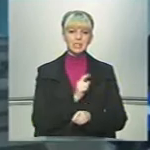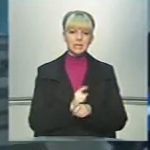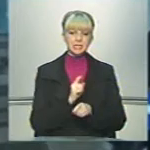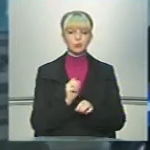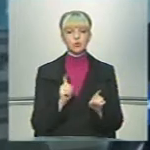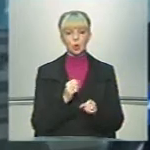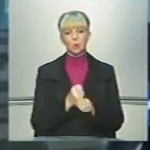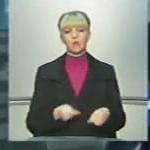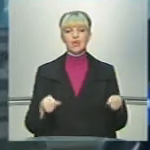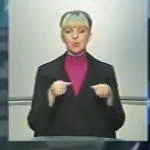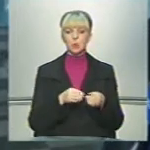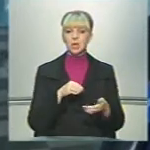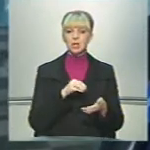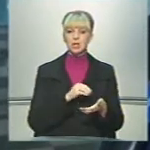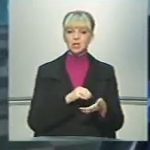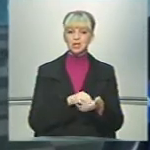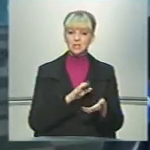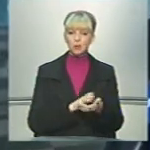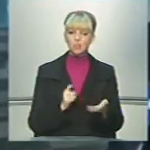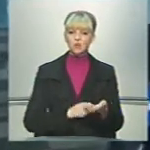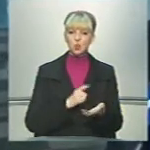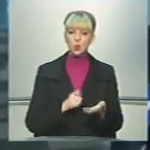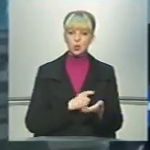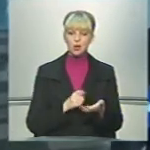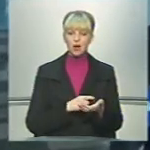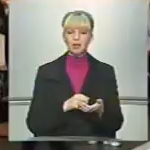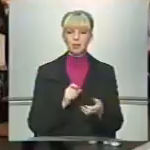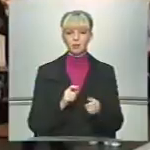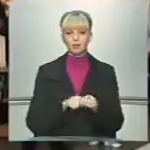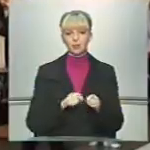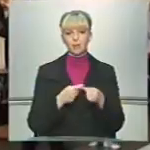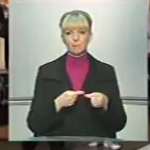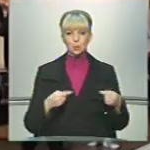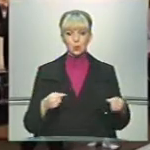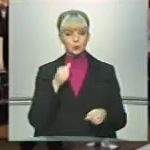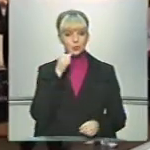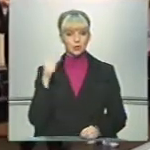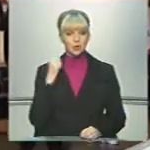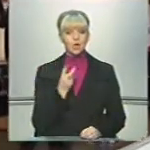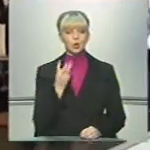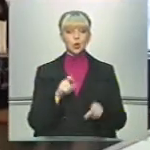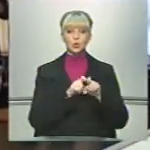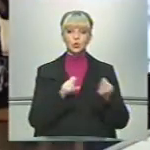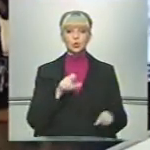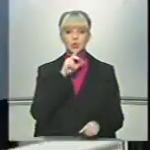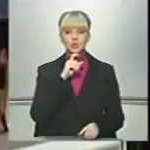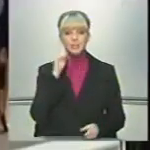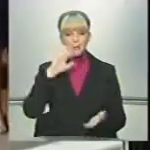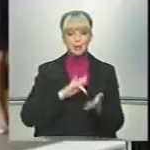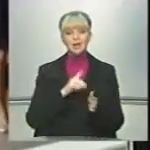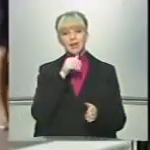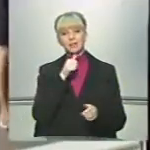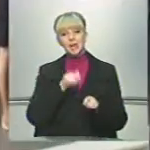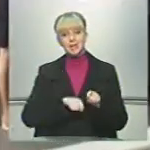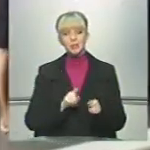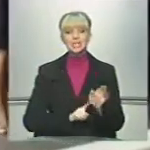що робиться відповідний запис в журналі «Бракережу продукції». Торік у 3 школах в Чернівцях з метою